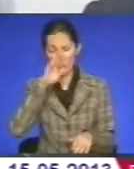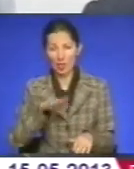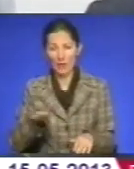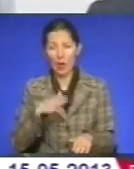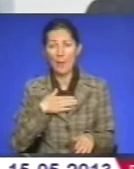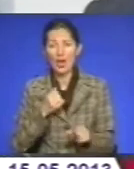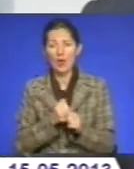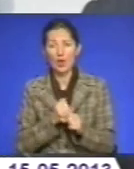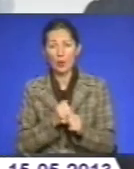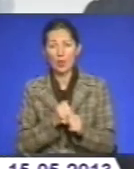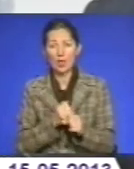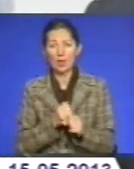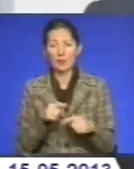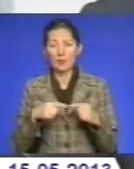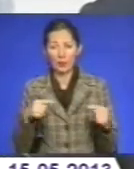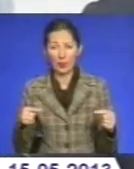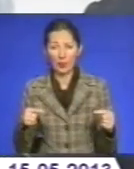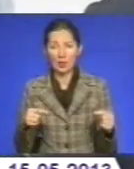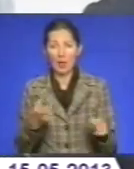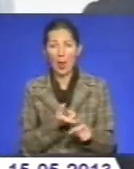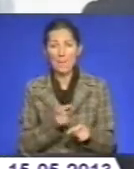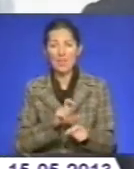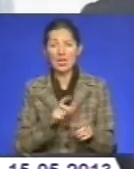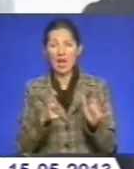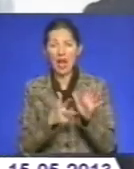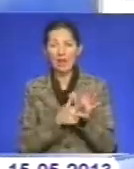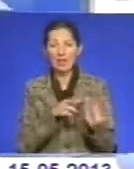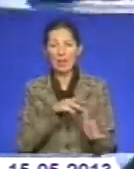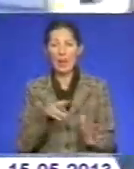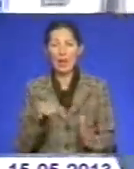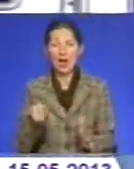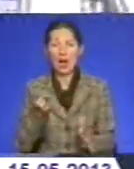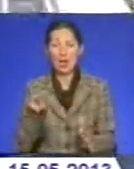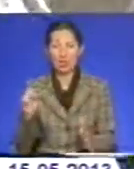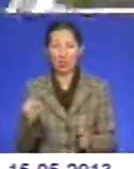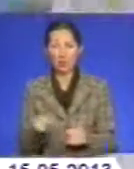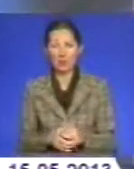Ми виробили товарної продукції більше, ніж на 8 мільярдів.